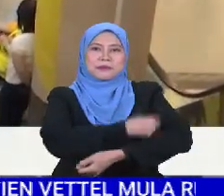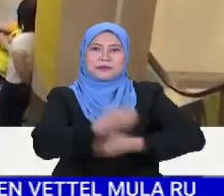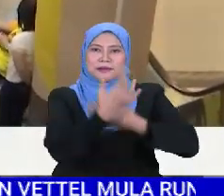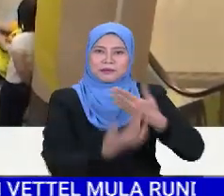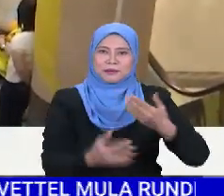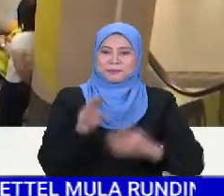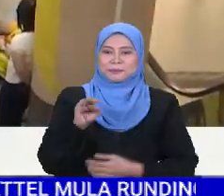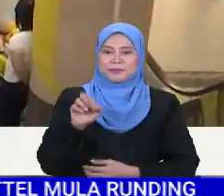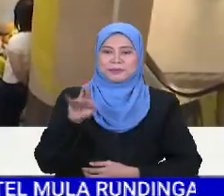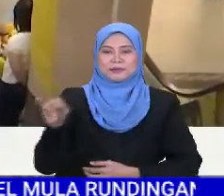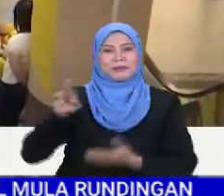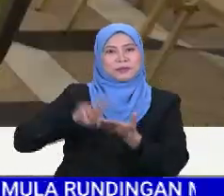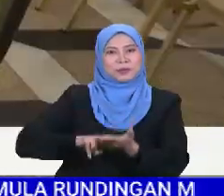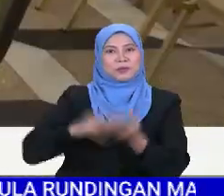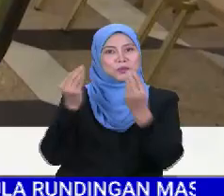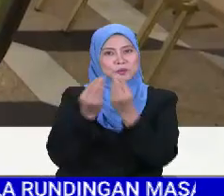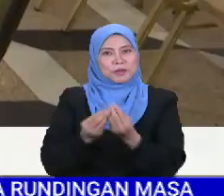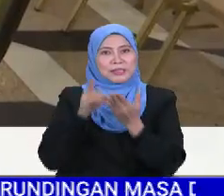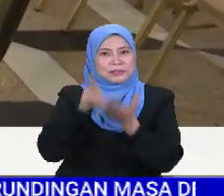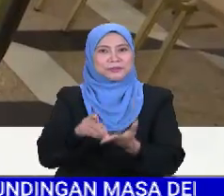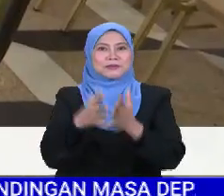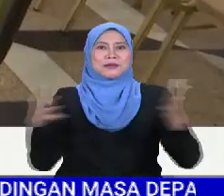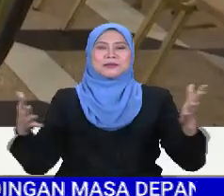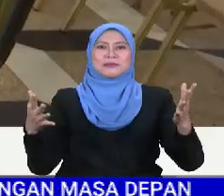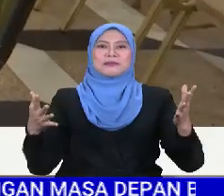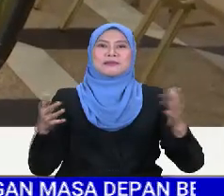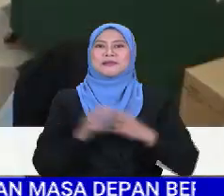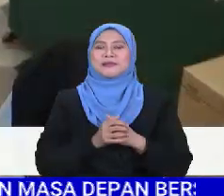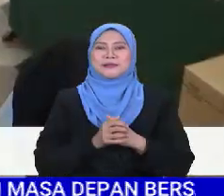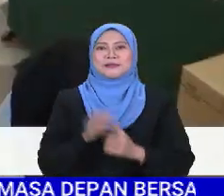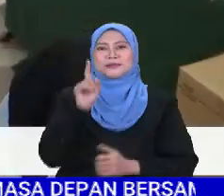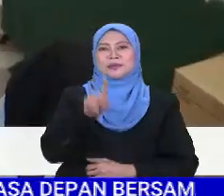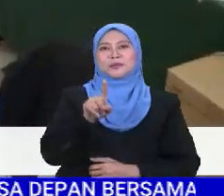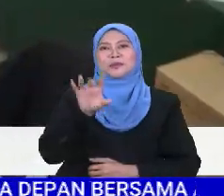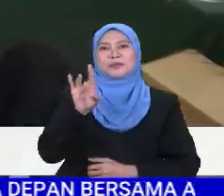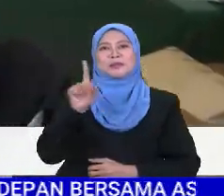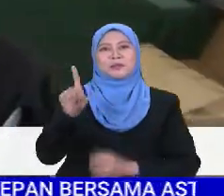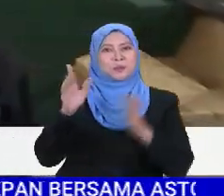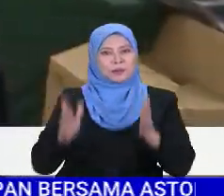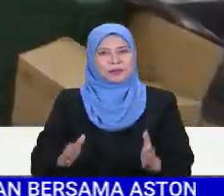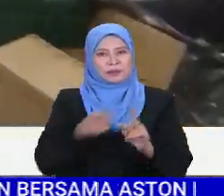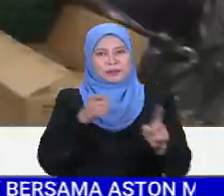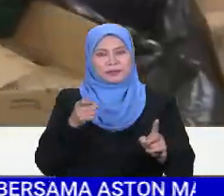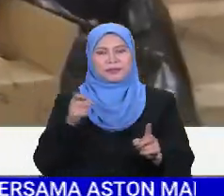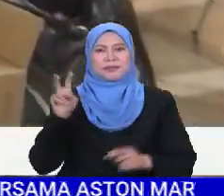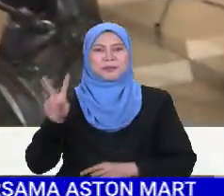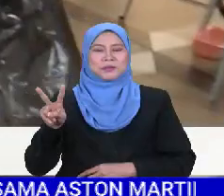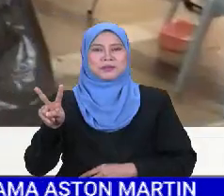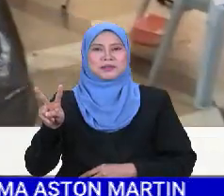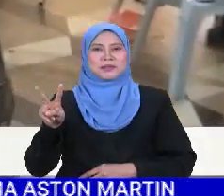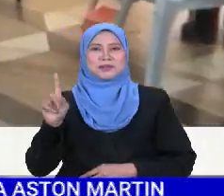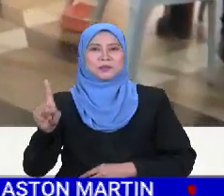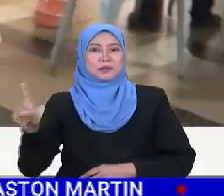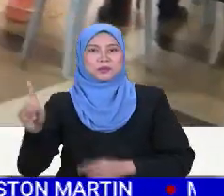Miri yang merekodkan jumlah derma darah terbanyak setakat ini iaitu dengan 181 orang daripada